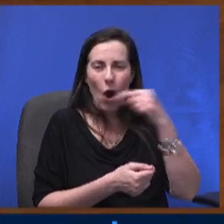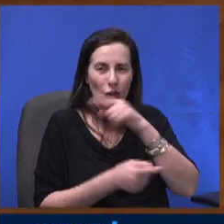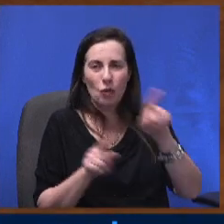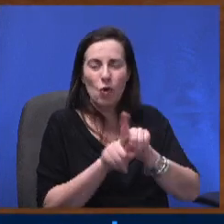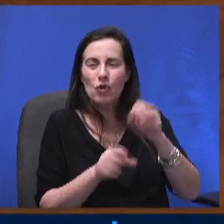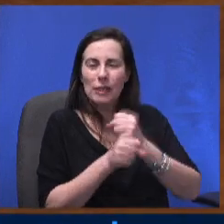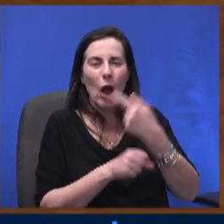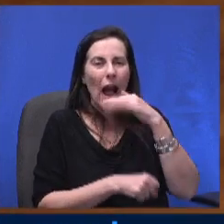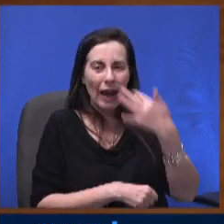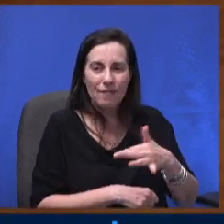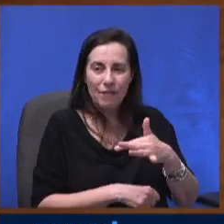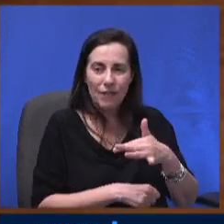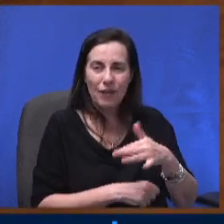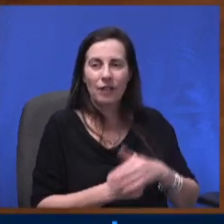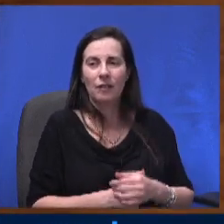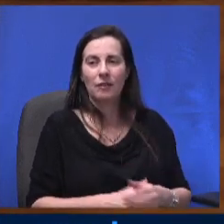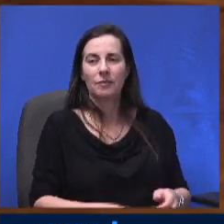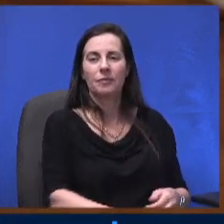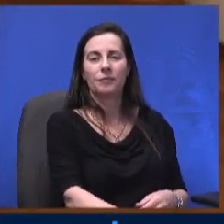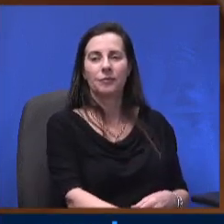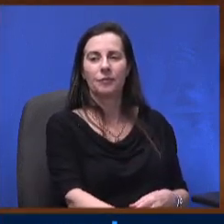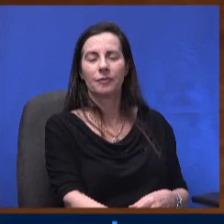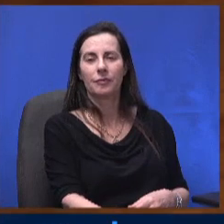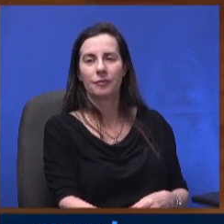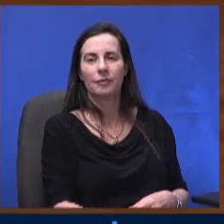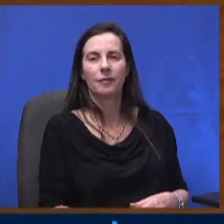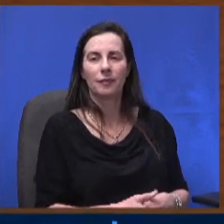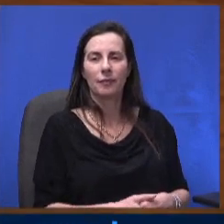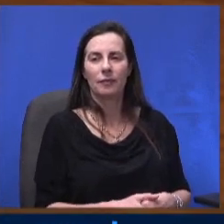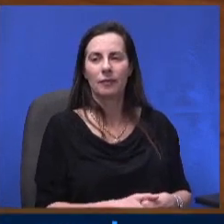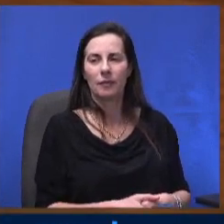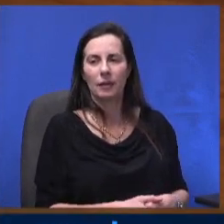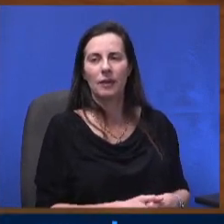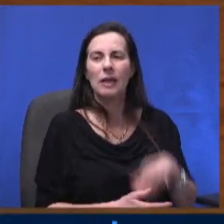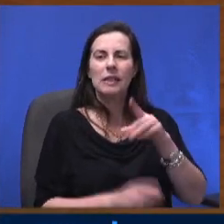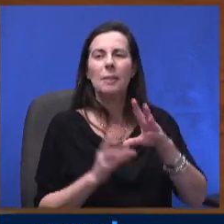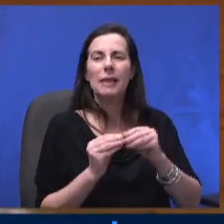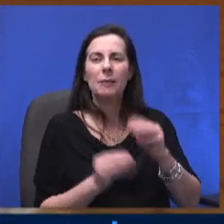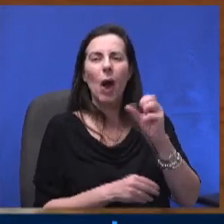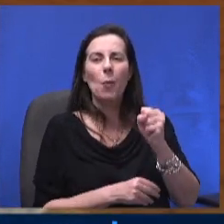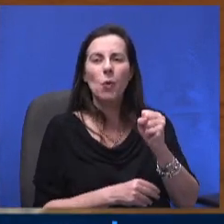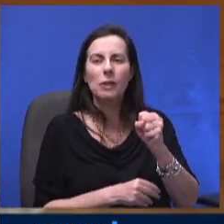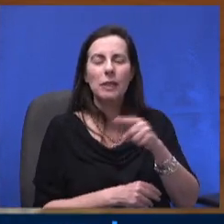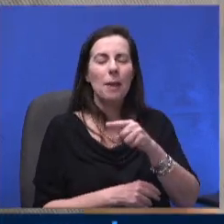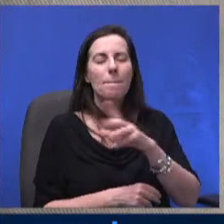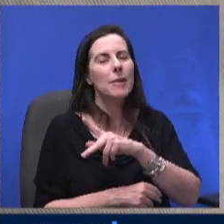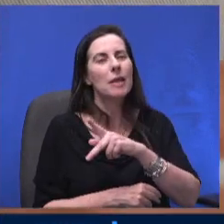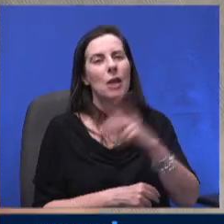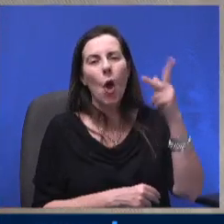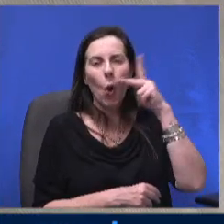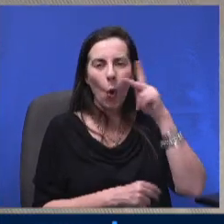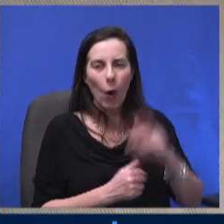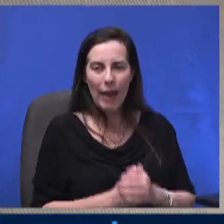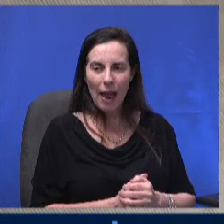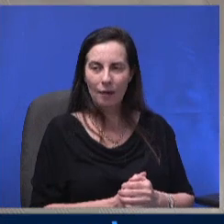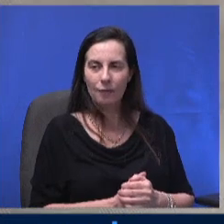בהצסה לקטית. ופה יש לנו קימצ'י. קימצ'י זה בעצם חמוצים שמגיעים מהמטבח הקוריאני. אנחנו פה